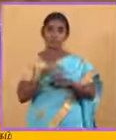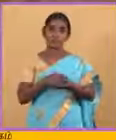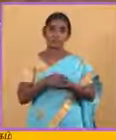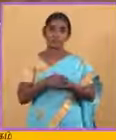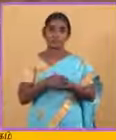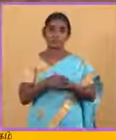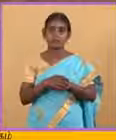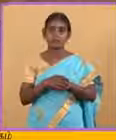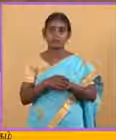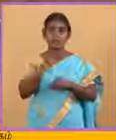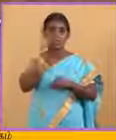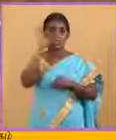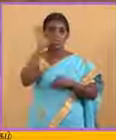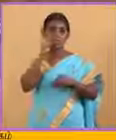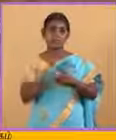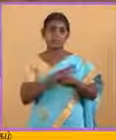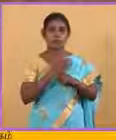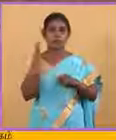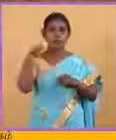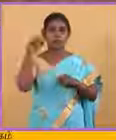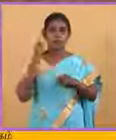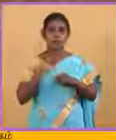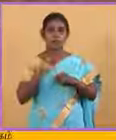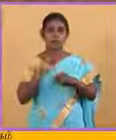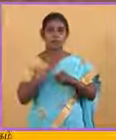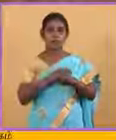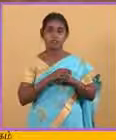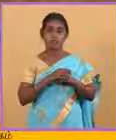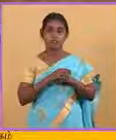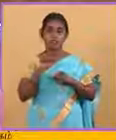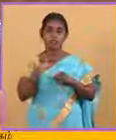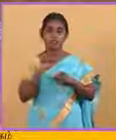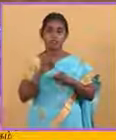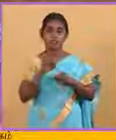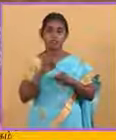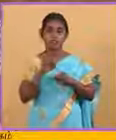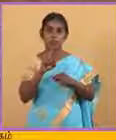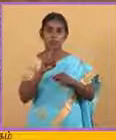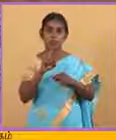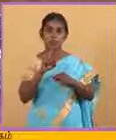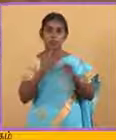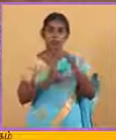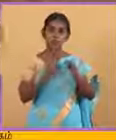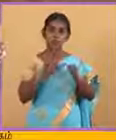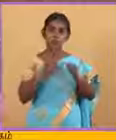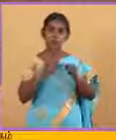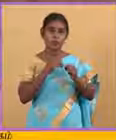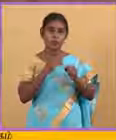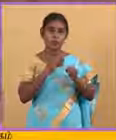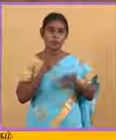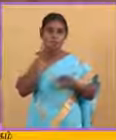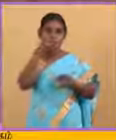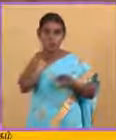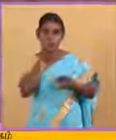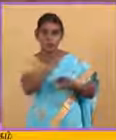சினிமா துறையில் செய்திக்கு ஒரு படத்து பிடிப்புக்காக எனக்கு என்ன தேவைப்படுது, பாரிபுலலை பற்றி ஒரு குறிப்பு தேவைப்படுது, அதை ஐயா நீங்கள்